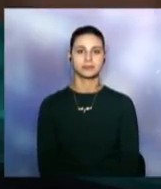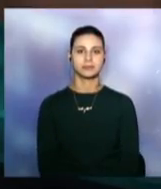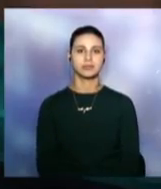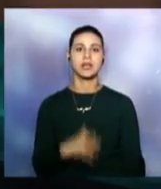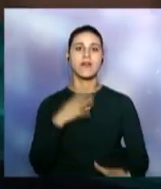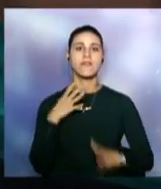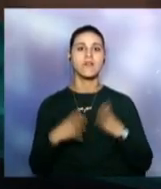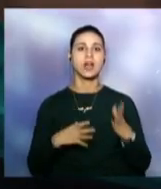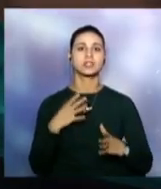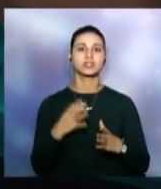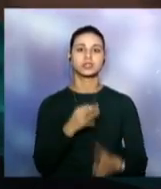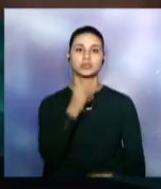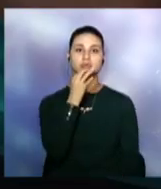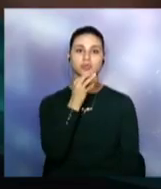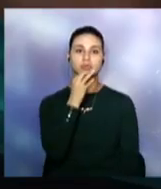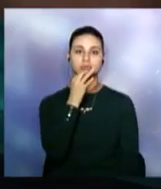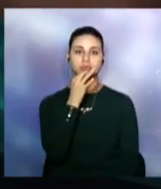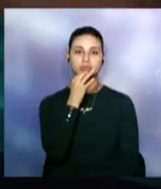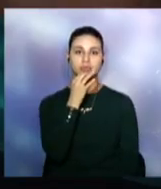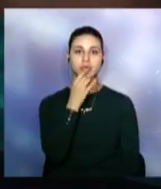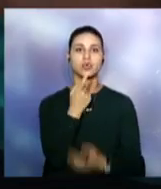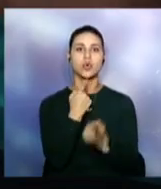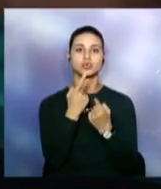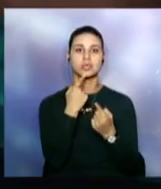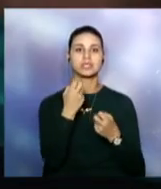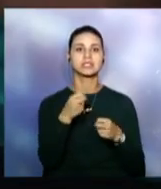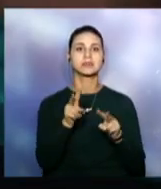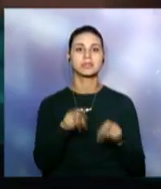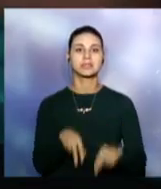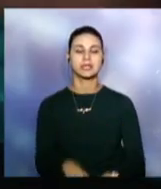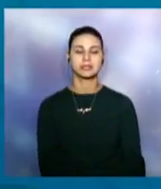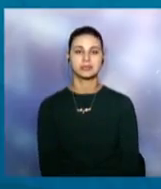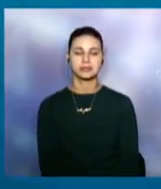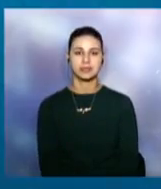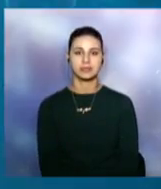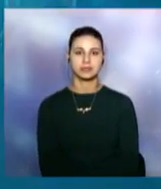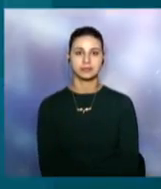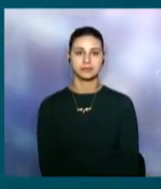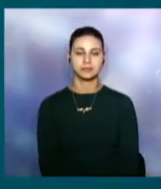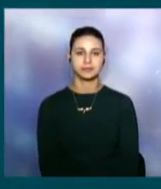ვარჯიშის დაწყებამდე გაიარეთ კონსულტაცია სპეციალისტთან.